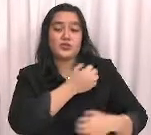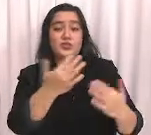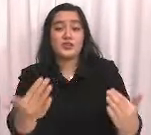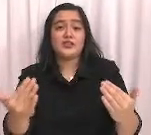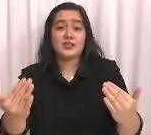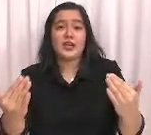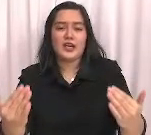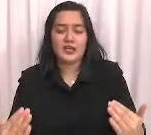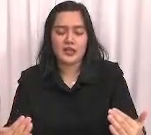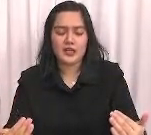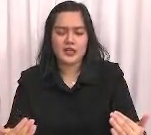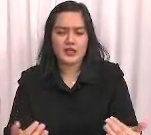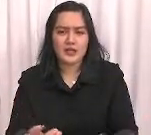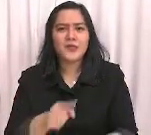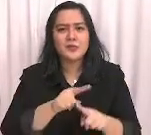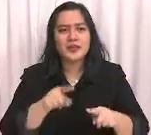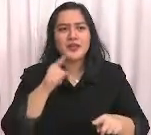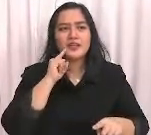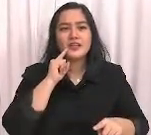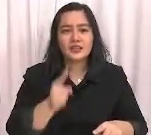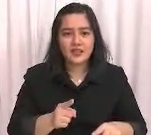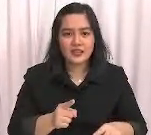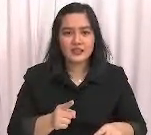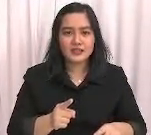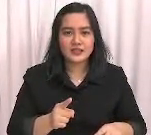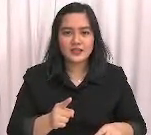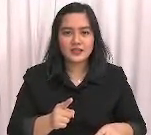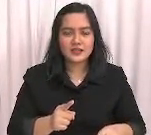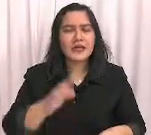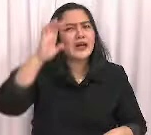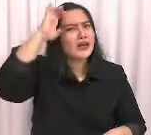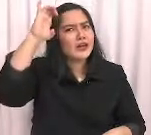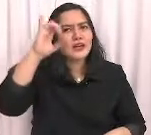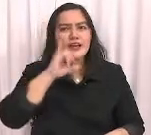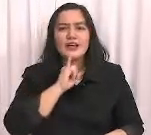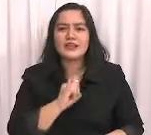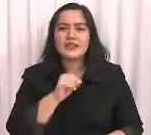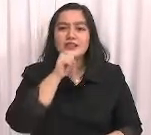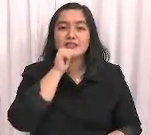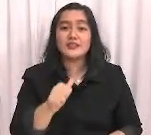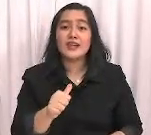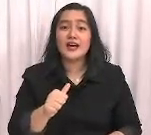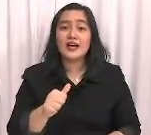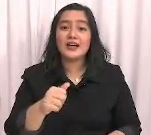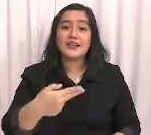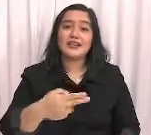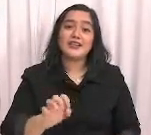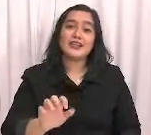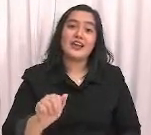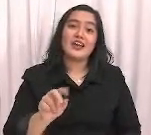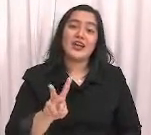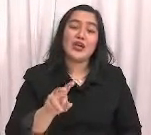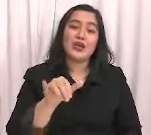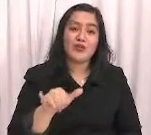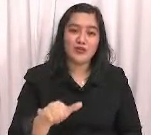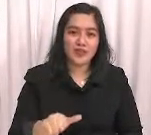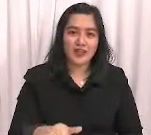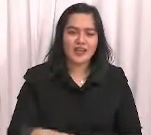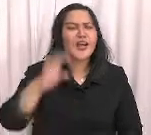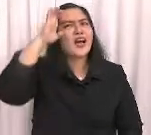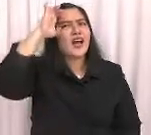heavy. He is my brother. Yeah. Maganda nga naman. Di ba? Hindi siya